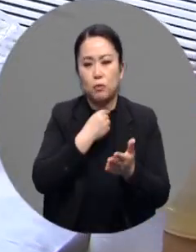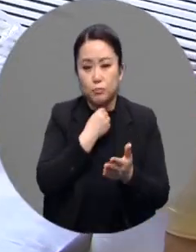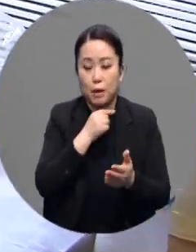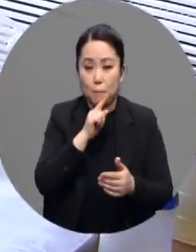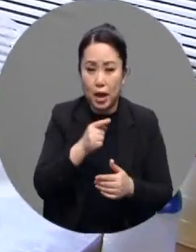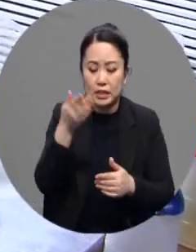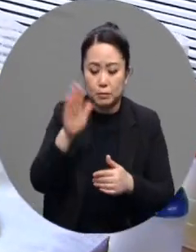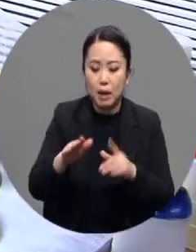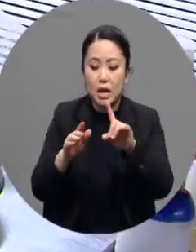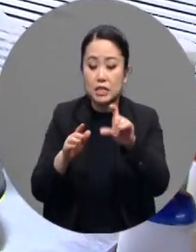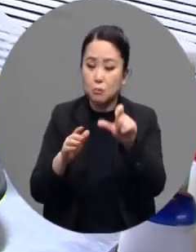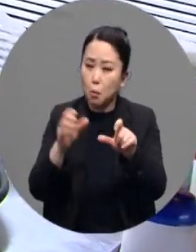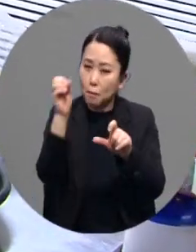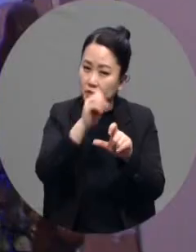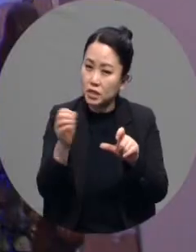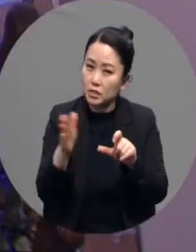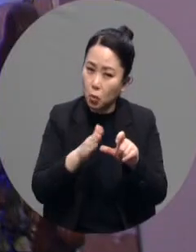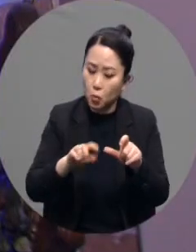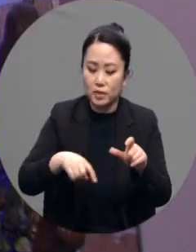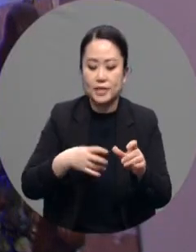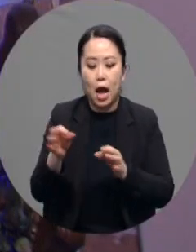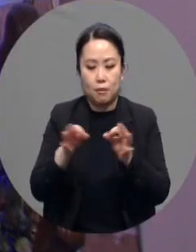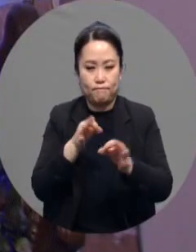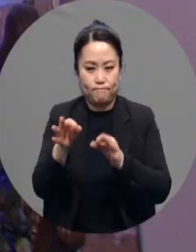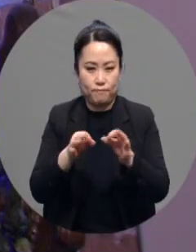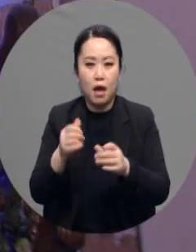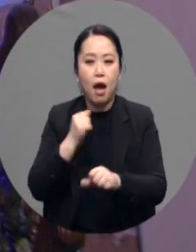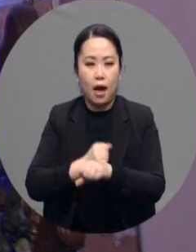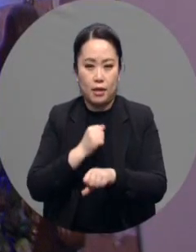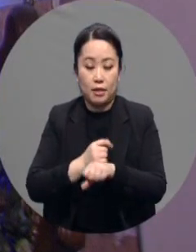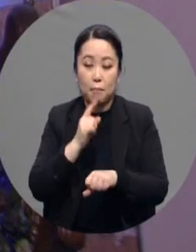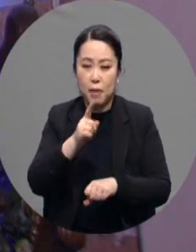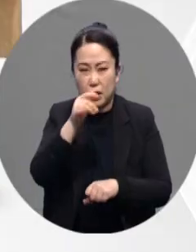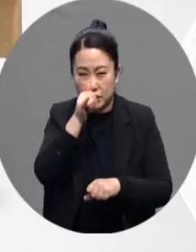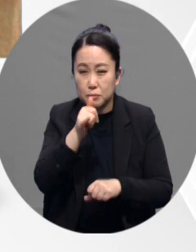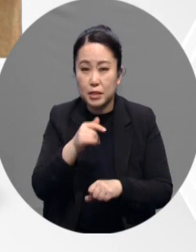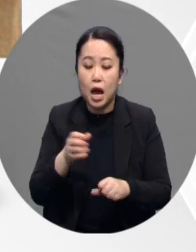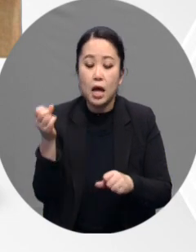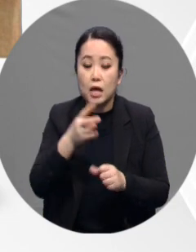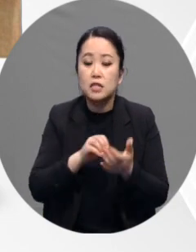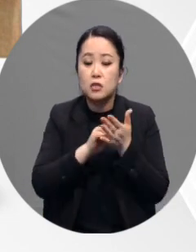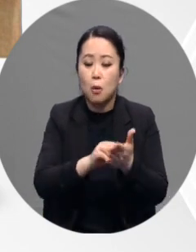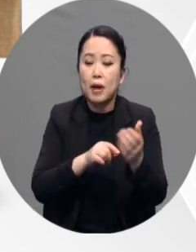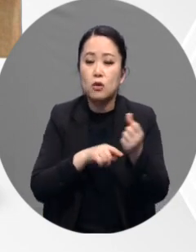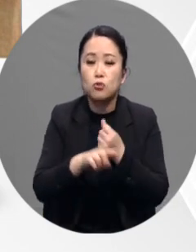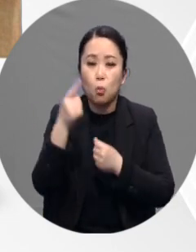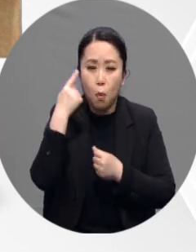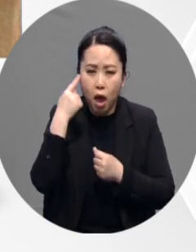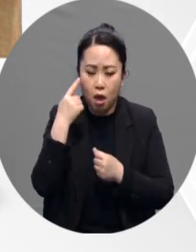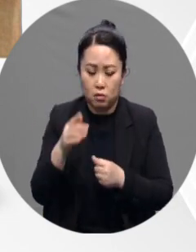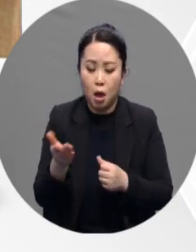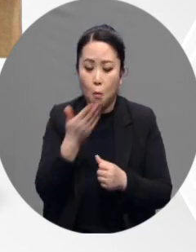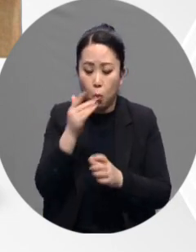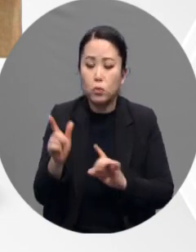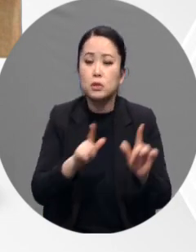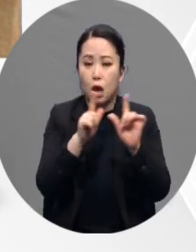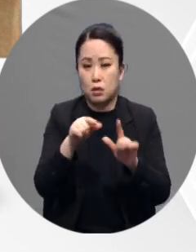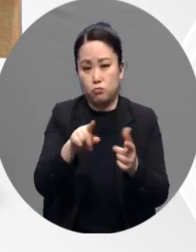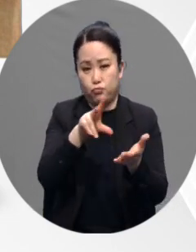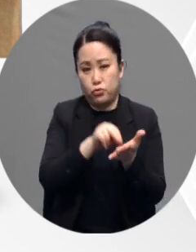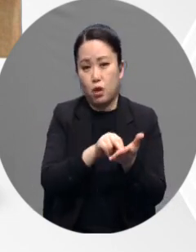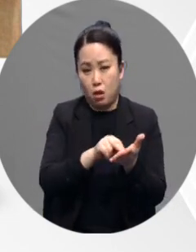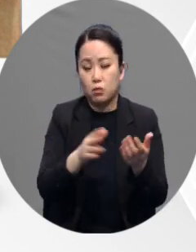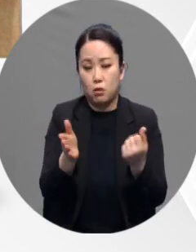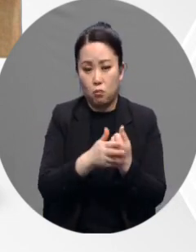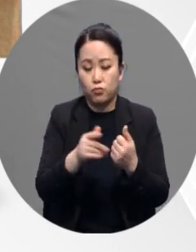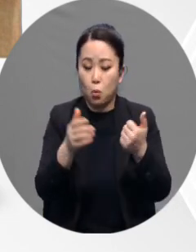15% 정도만 자영업이나 사업을 하겠다고 응답했습니다. 재취업 사유는 생계와 관련한 재무적 요인이 50%로